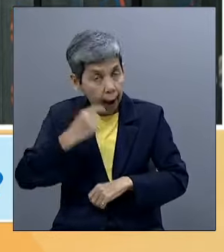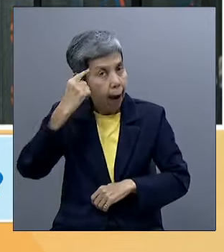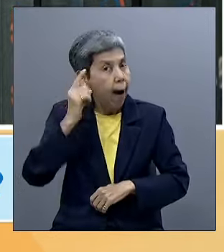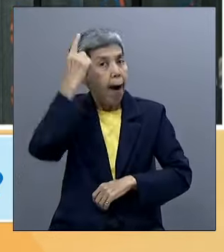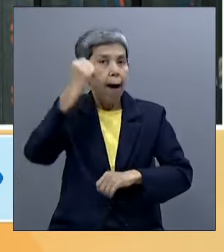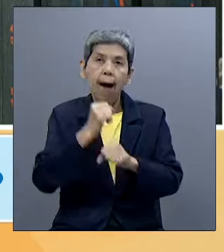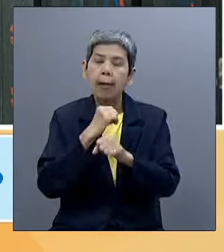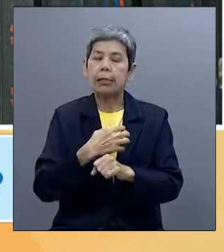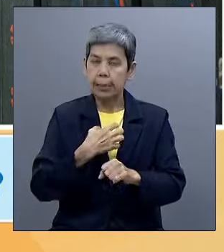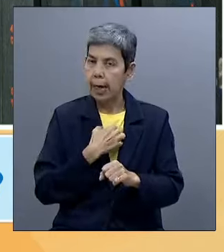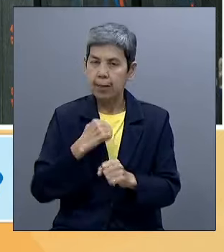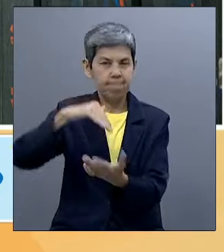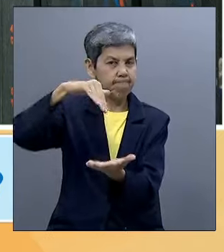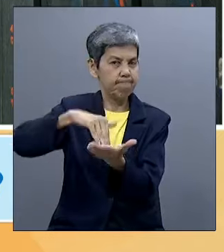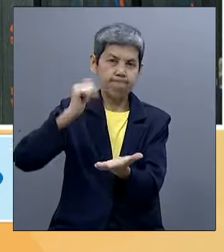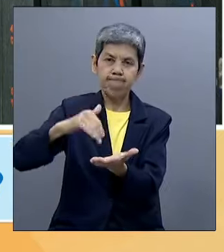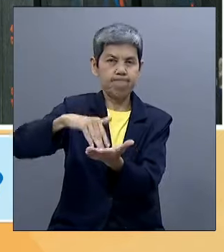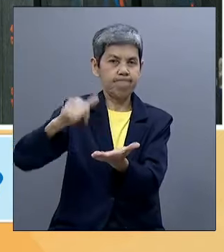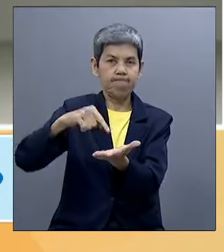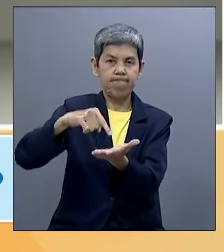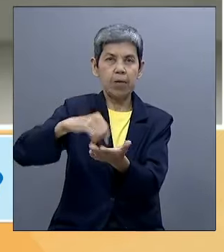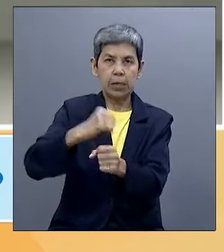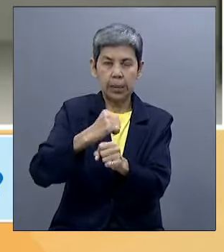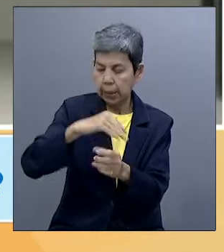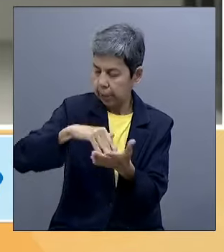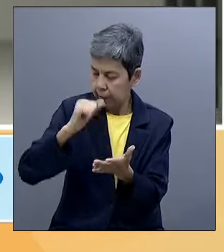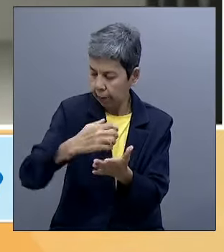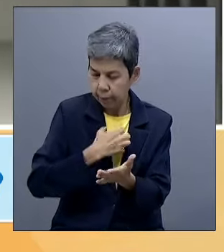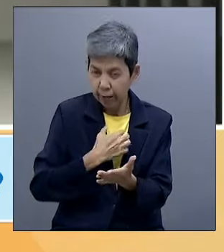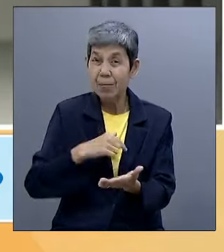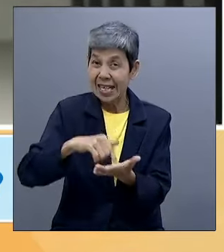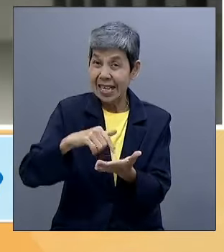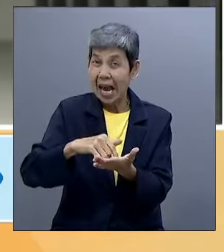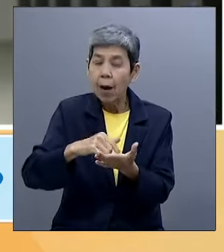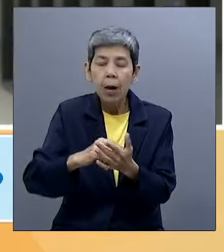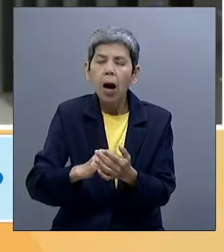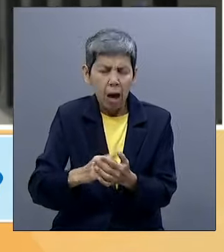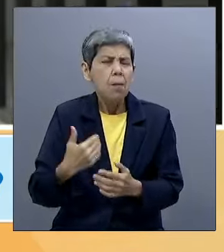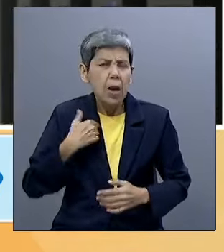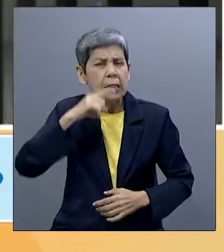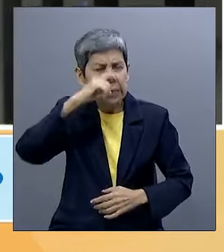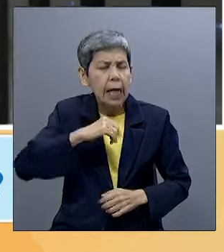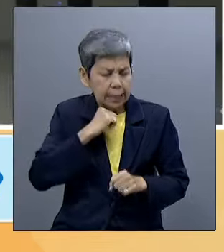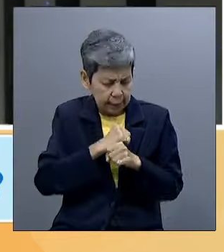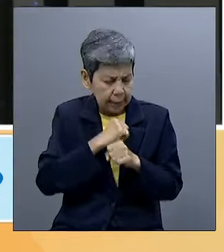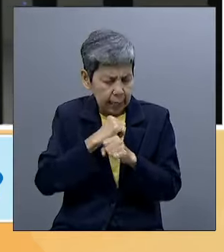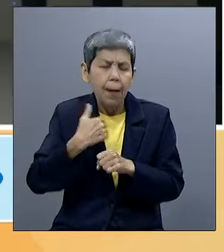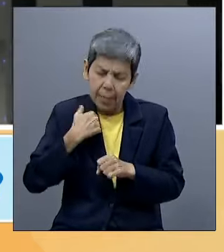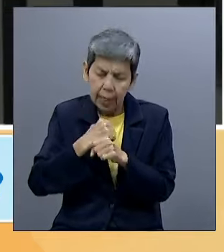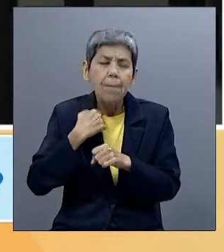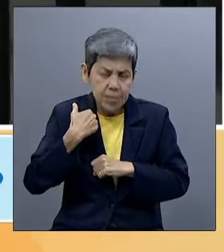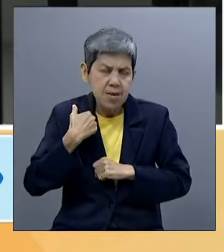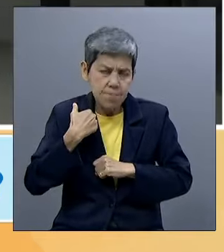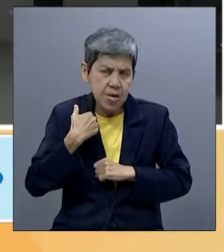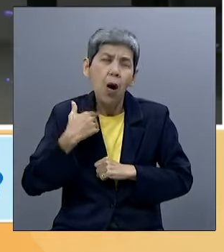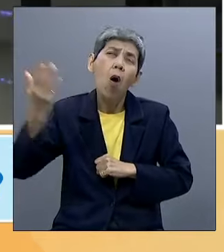ที่รวมศูนย์ Data Center ซึ่งไอ้แนวคิดของการรวมศูนย์ Data Center ไม่ได้เพิ่งเกิดนะครับประเทศไทยเราทำมาสักพักนึงแล้วนะครับเ